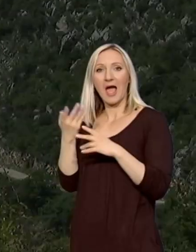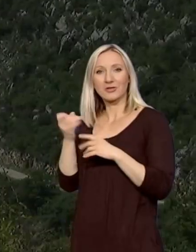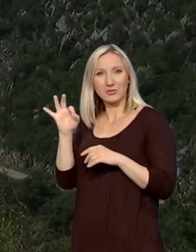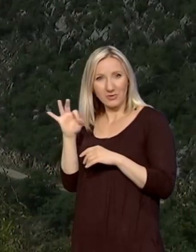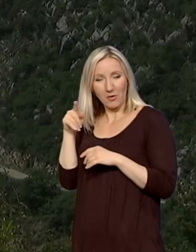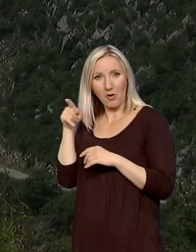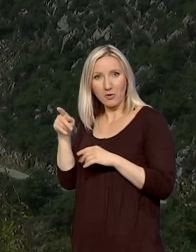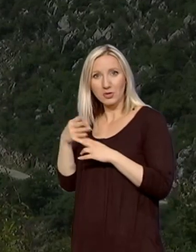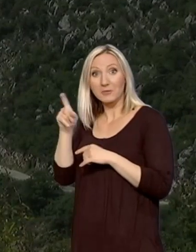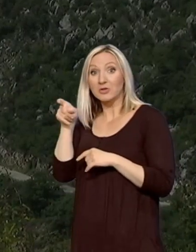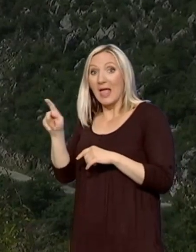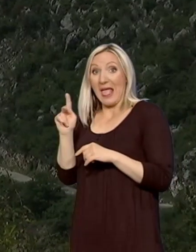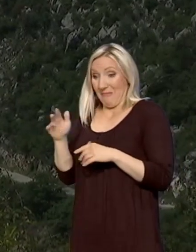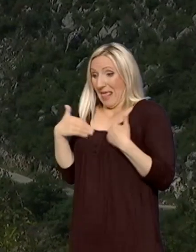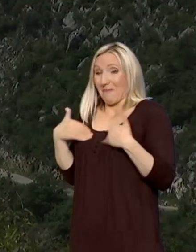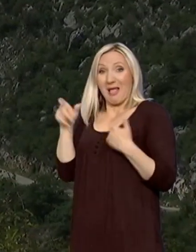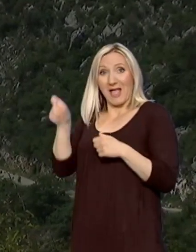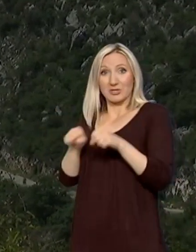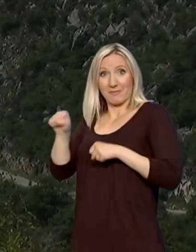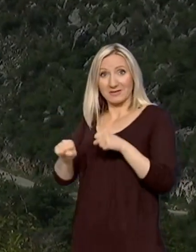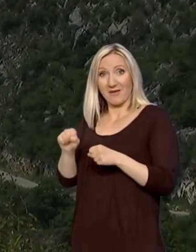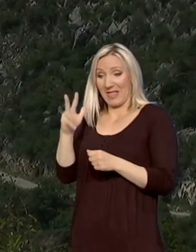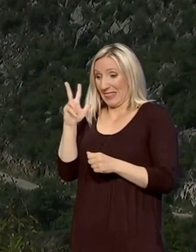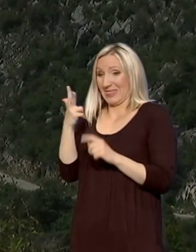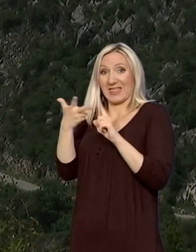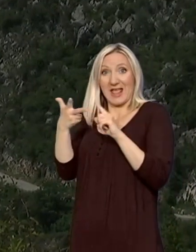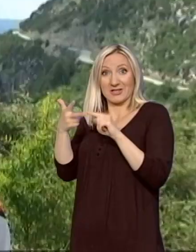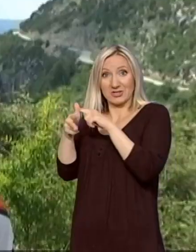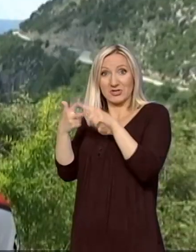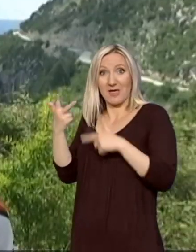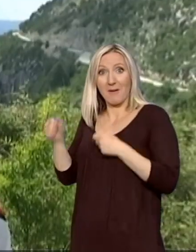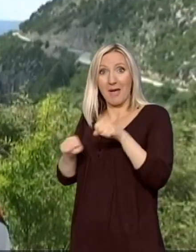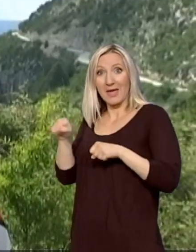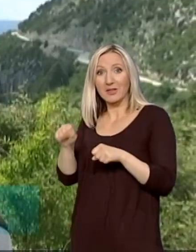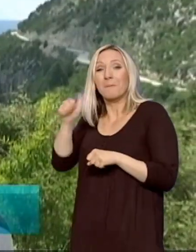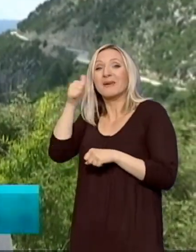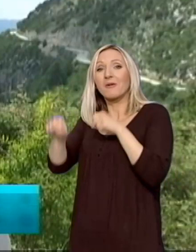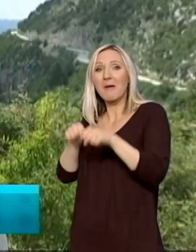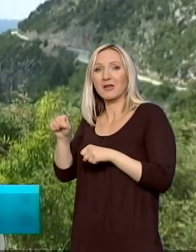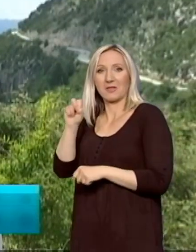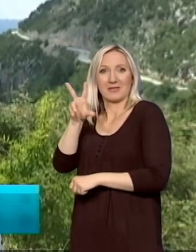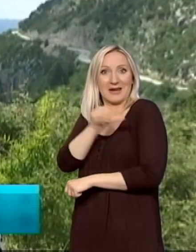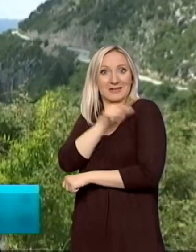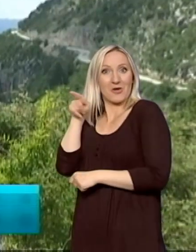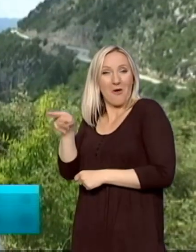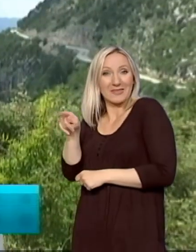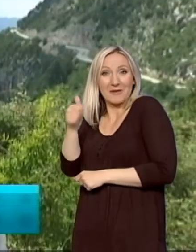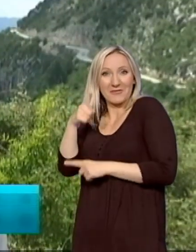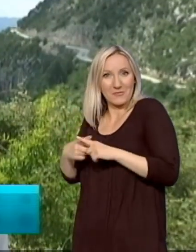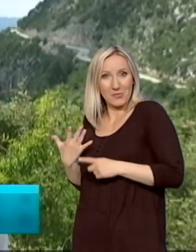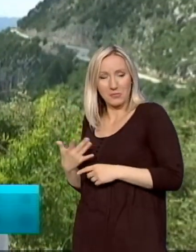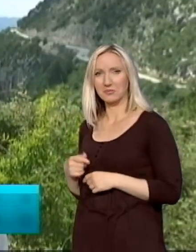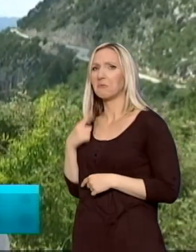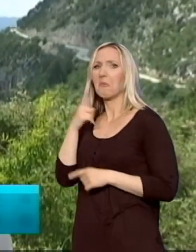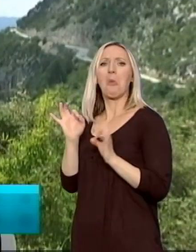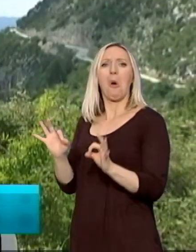Ovogodišnji maraton mu je bio 3. za redom. Prvi je vozio sa svega 13 godina. Meni je to sasvim normalno i nekako čudno mi je